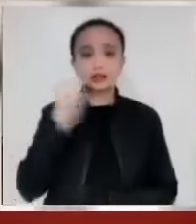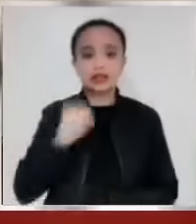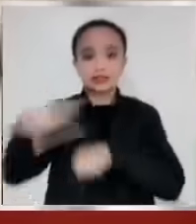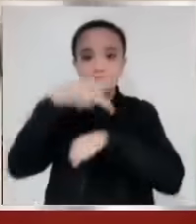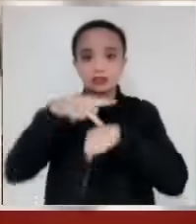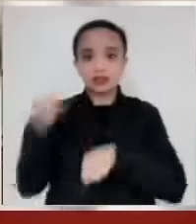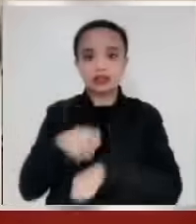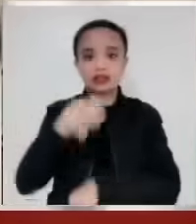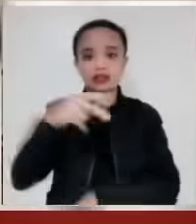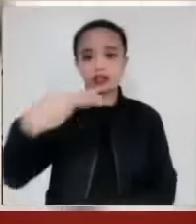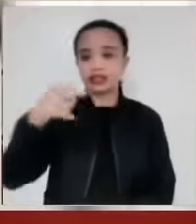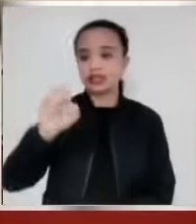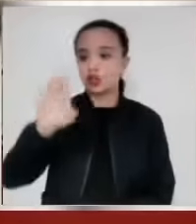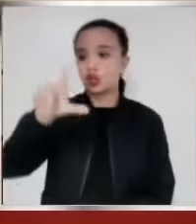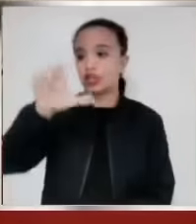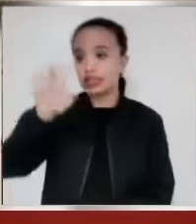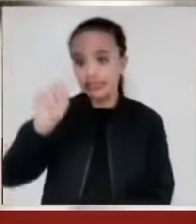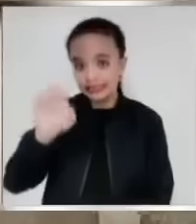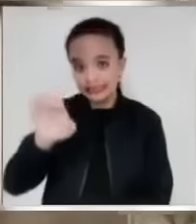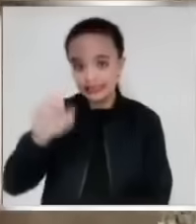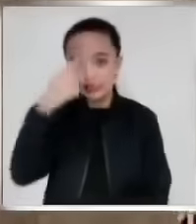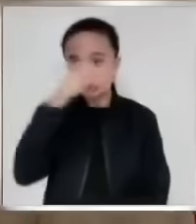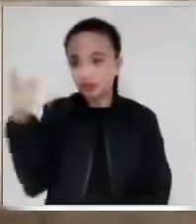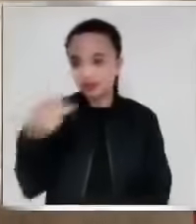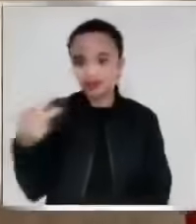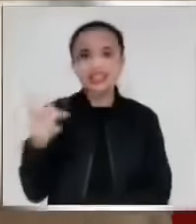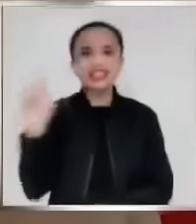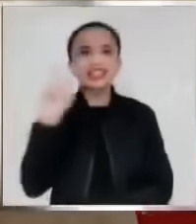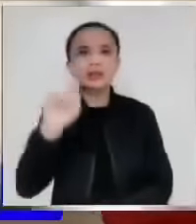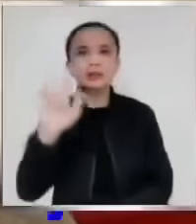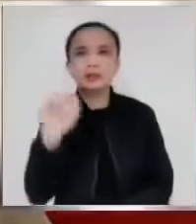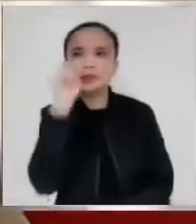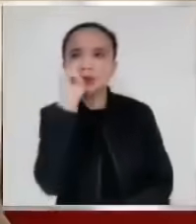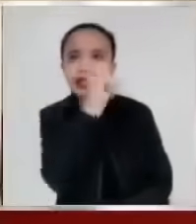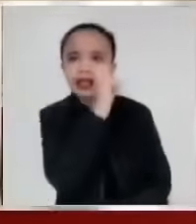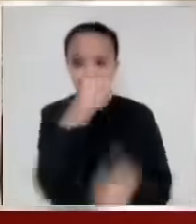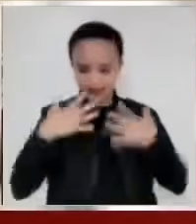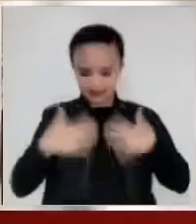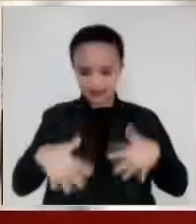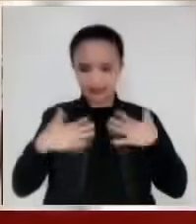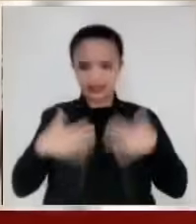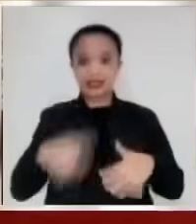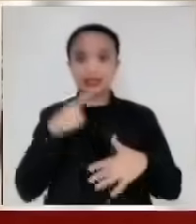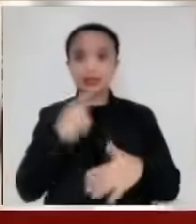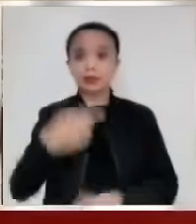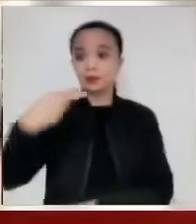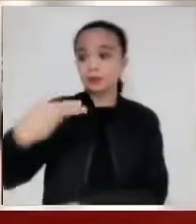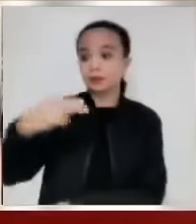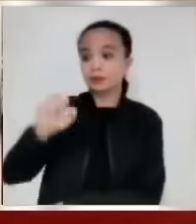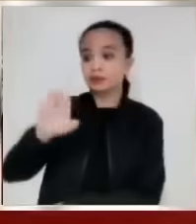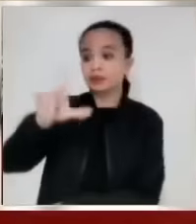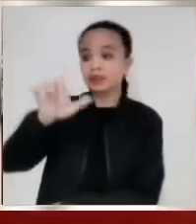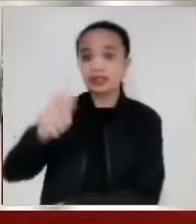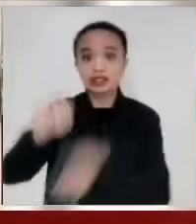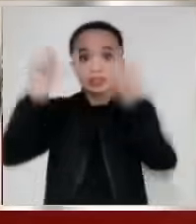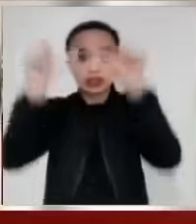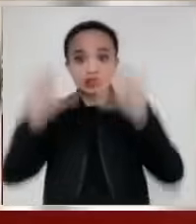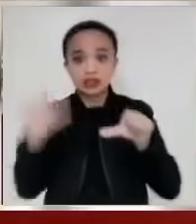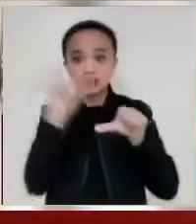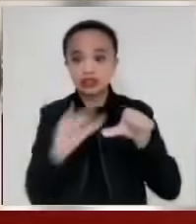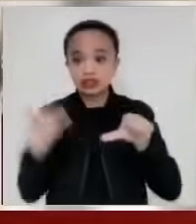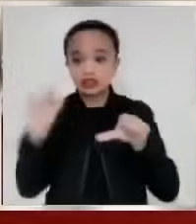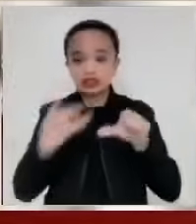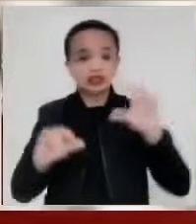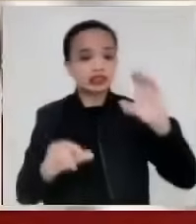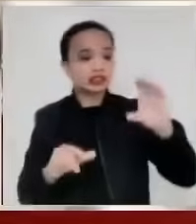Budol dahil sa kanilang twinning outfit. Sinabi ni Herlene sa kanyang Instagram post na si Celeste raw ang